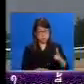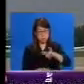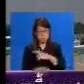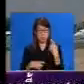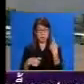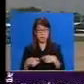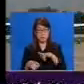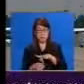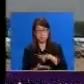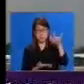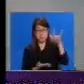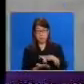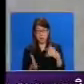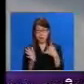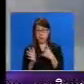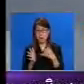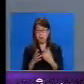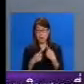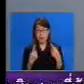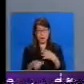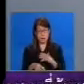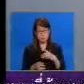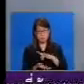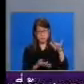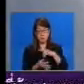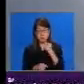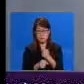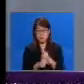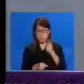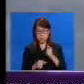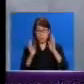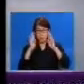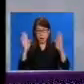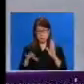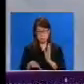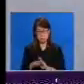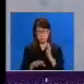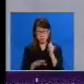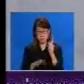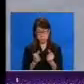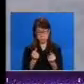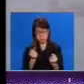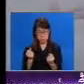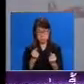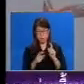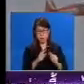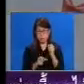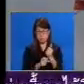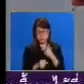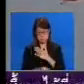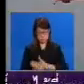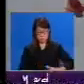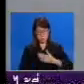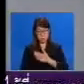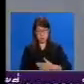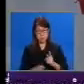การบินแบบธรรมดาซึ่งคนที่จะเป็นนักบินจะต้องมีความรู้และความสามารถในการควบคุมเครื่องบินสภาพร่างกาย